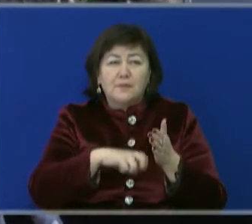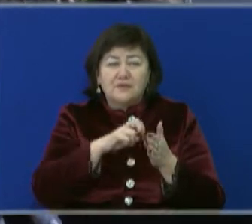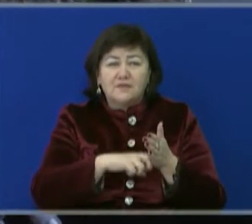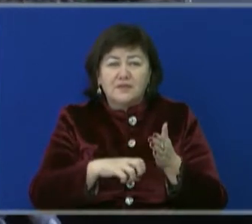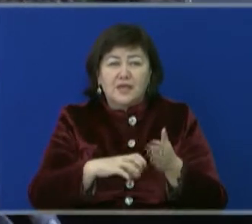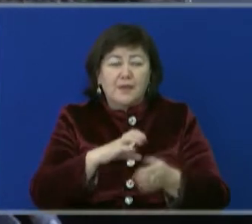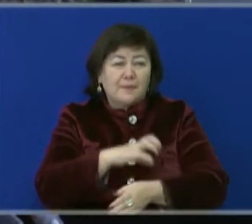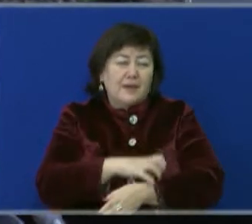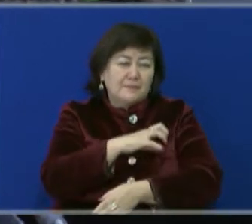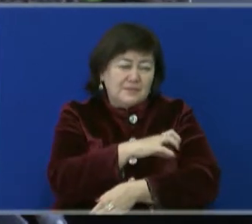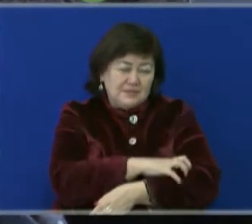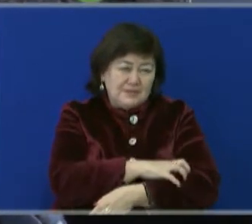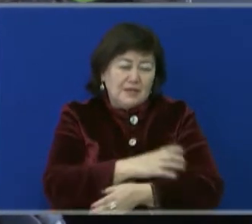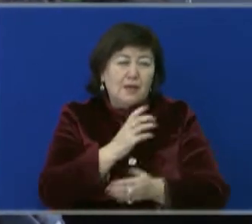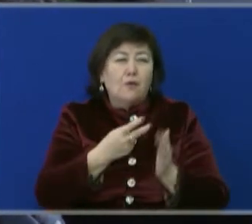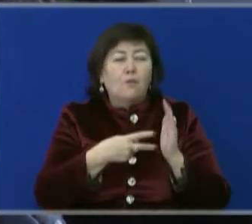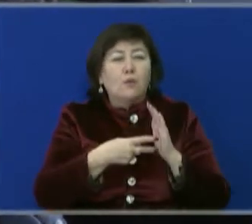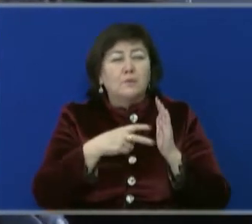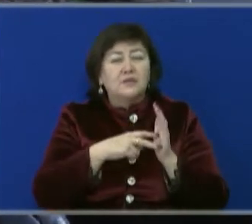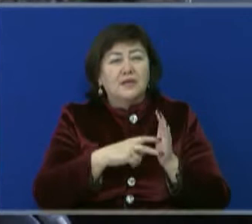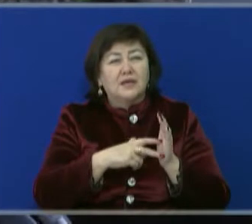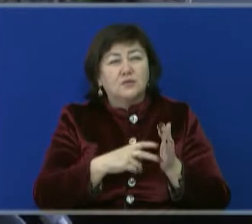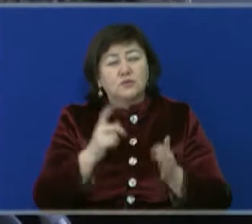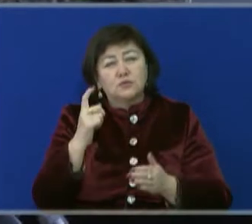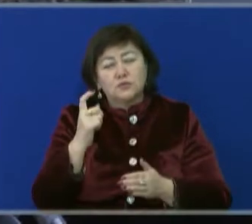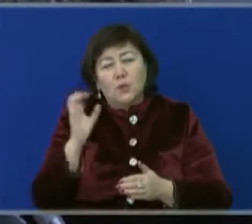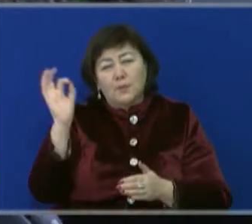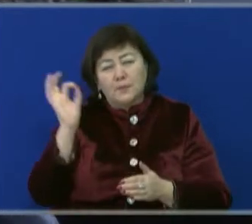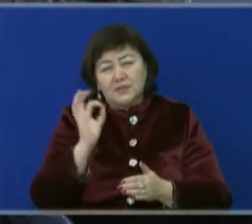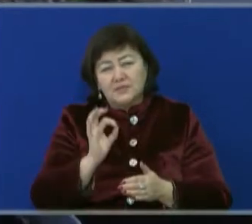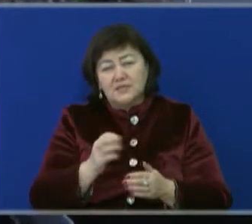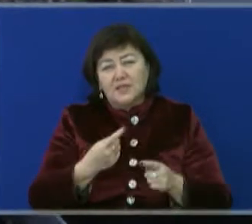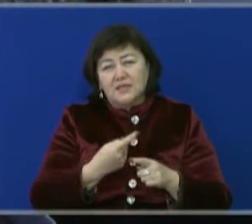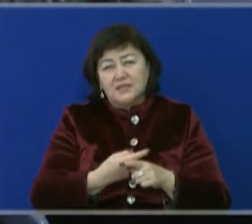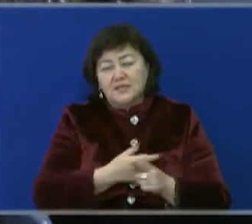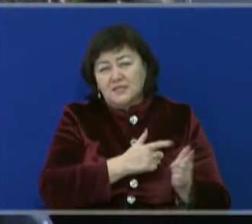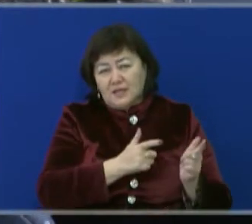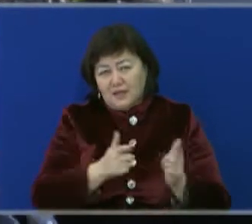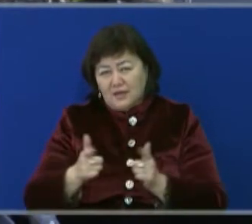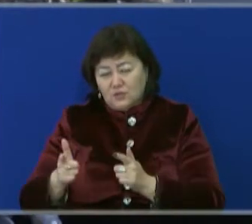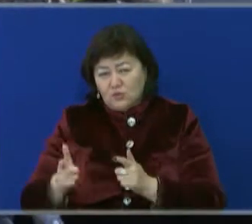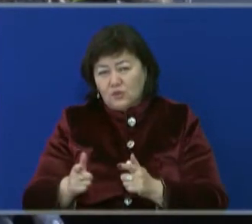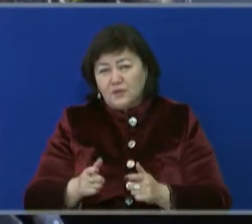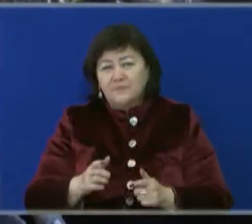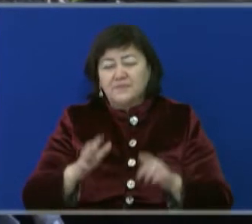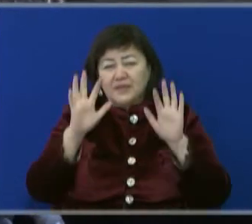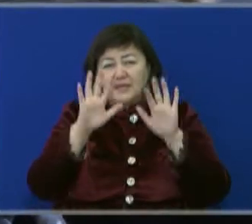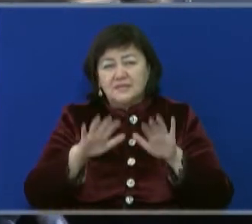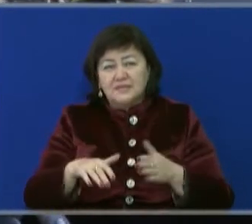По плану подготовки у нас 100% техника готова. Это